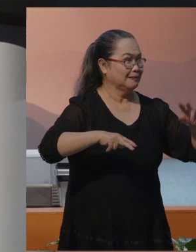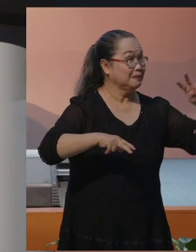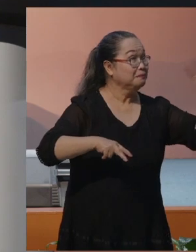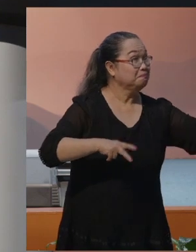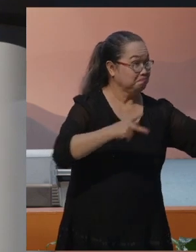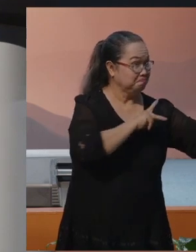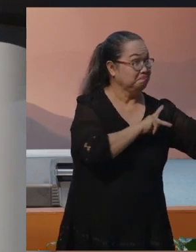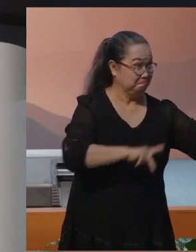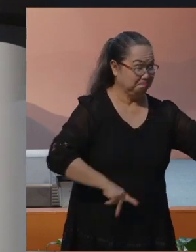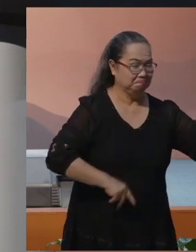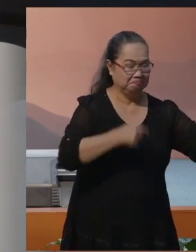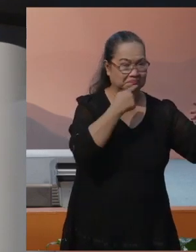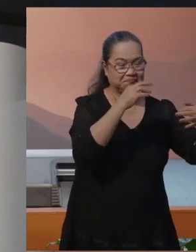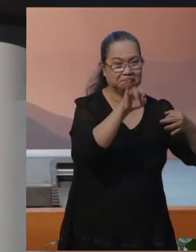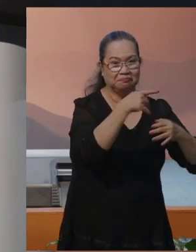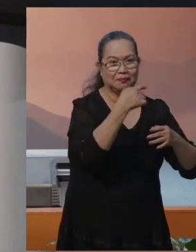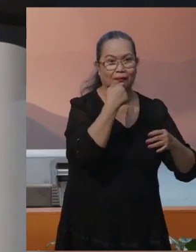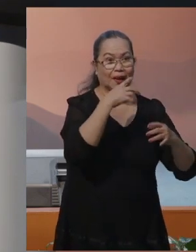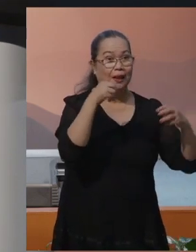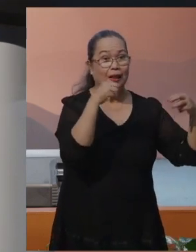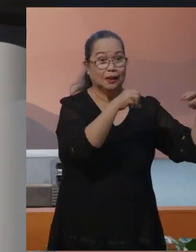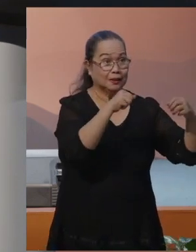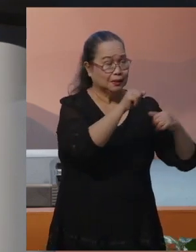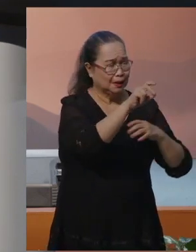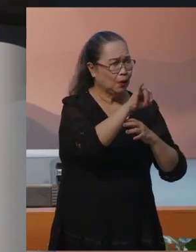ni Sennacherib, mga Assyrian,